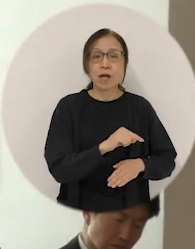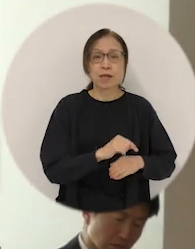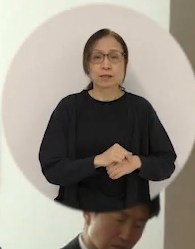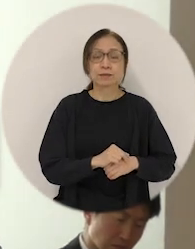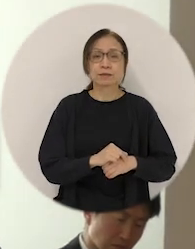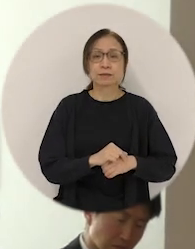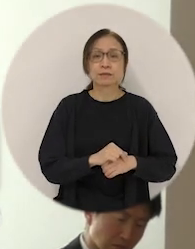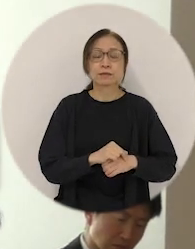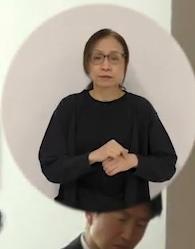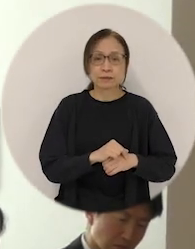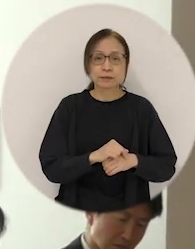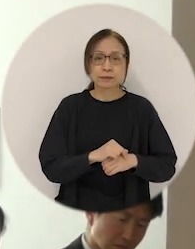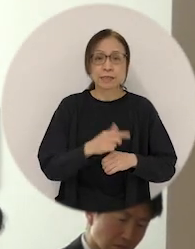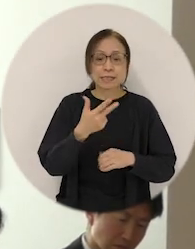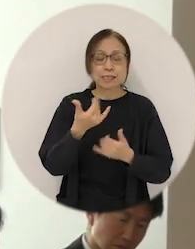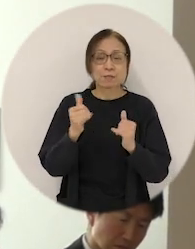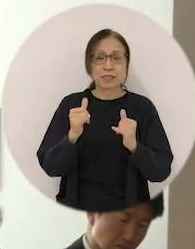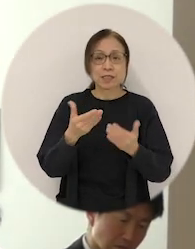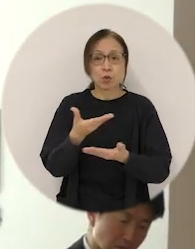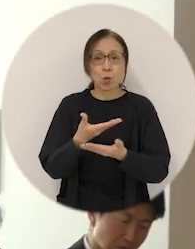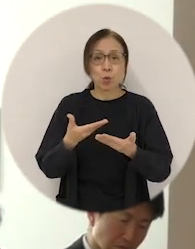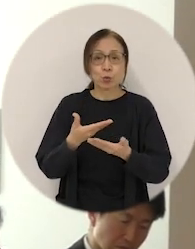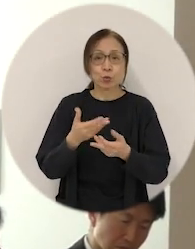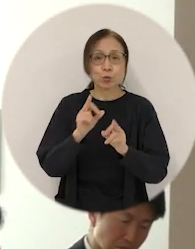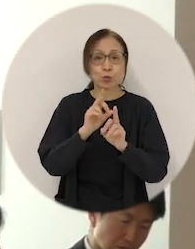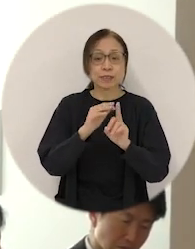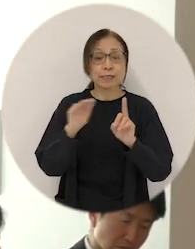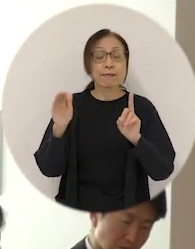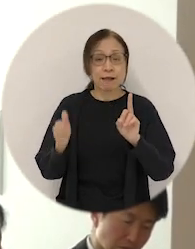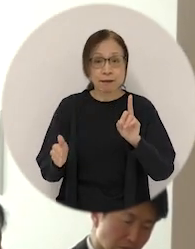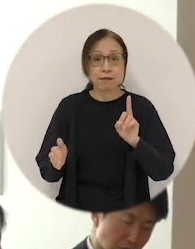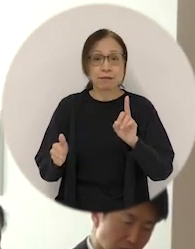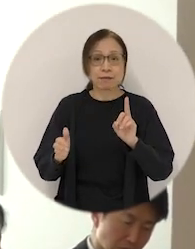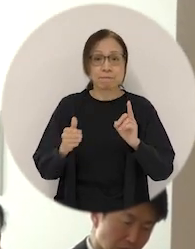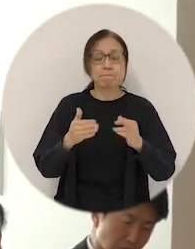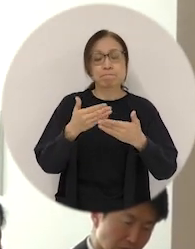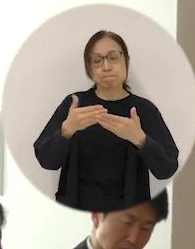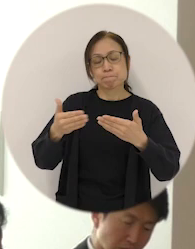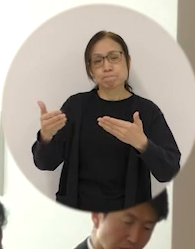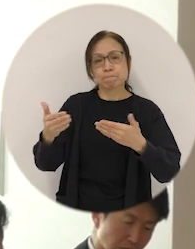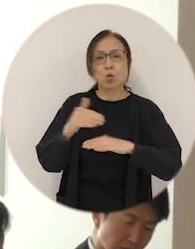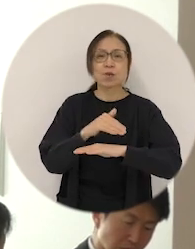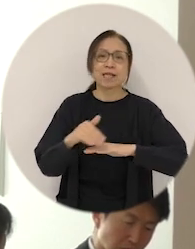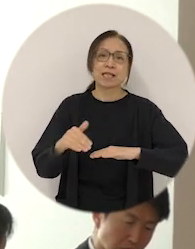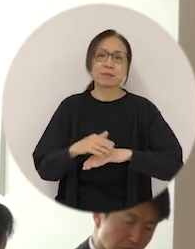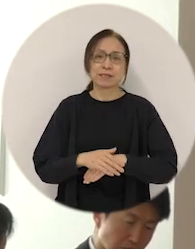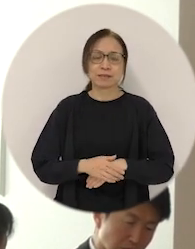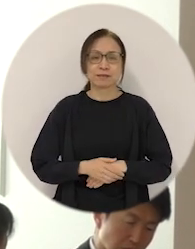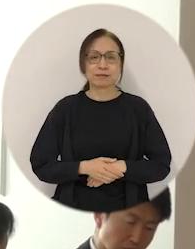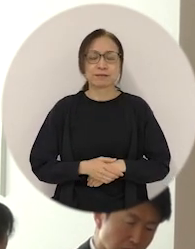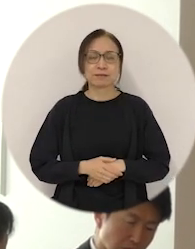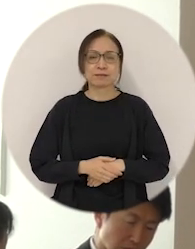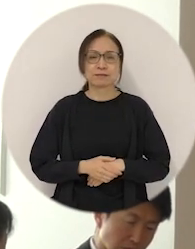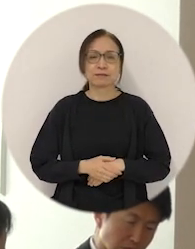て、市民交流センター等での、展示会を、予定しております。